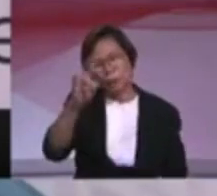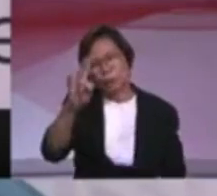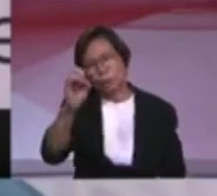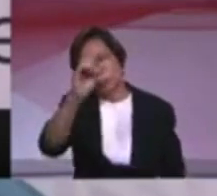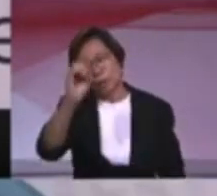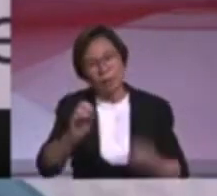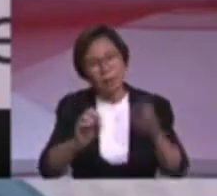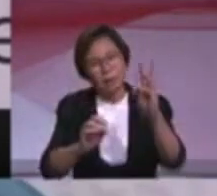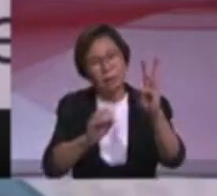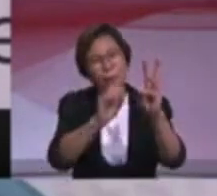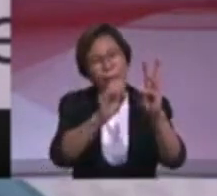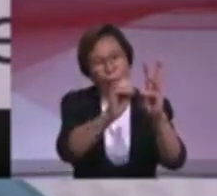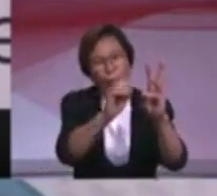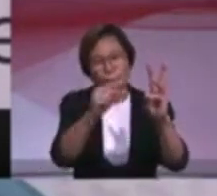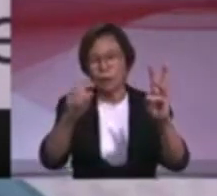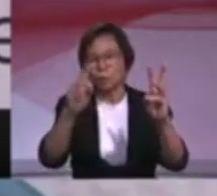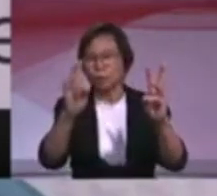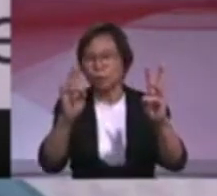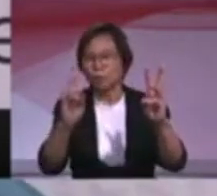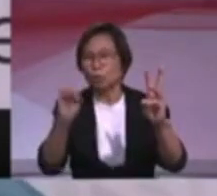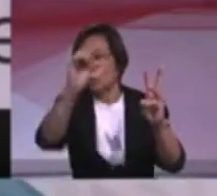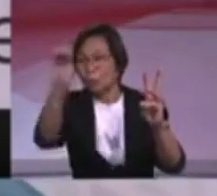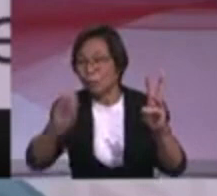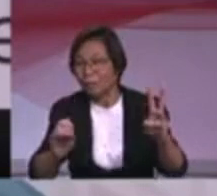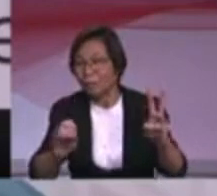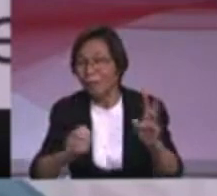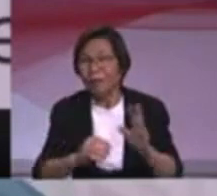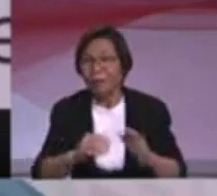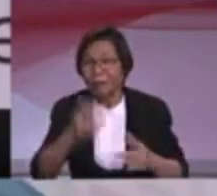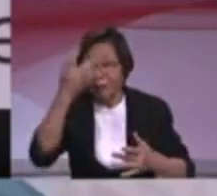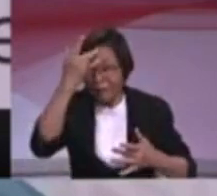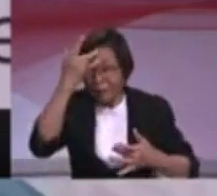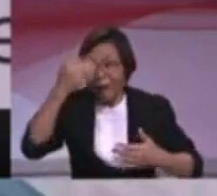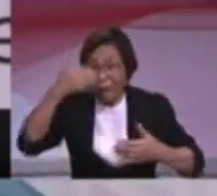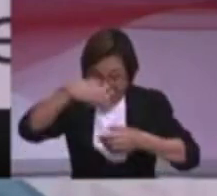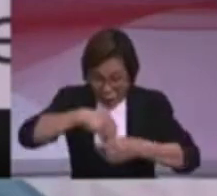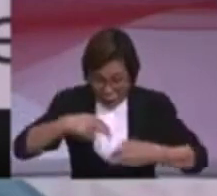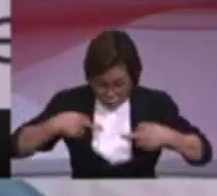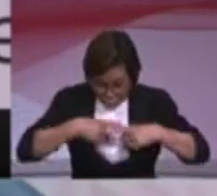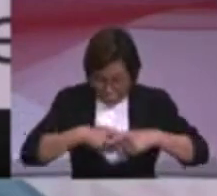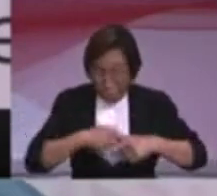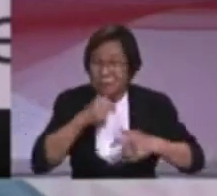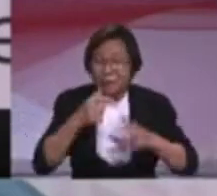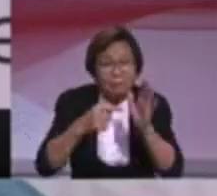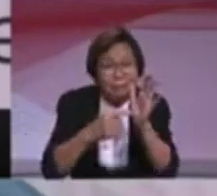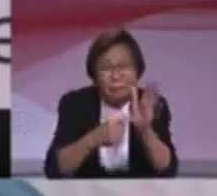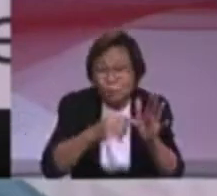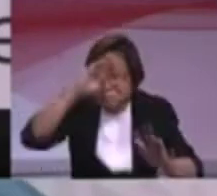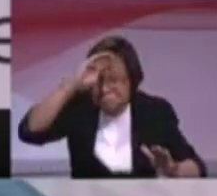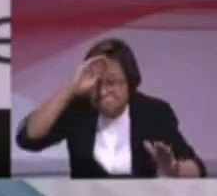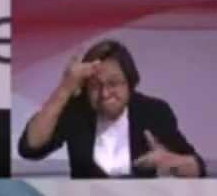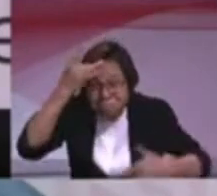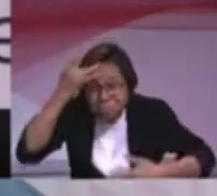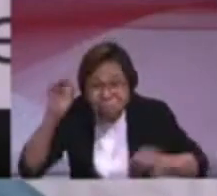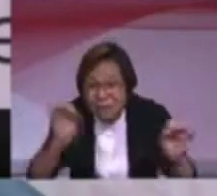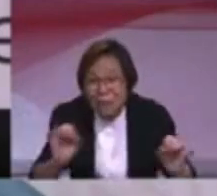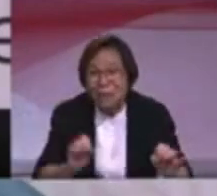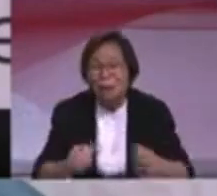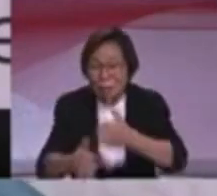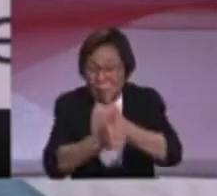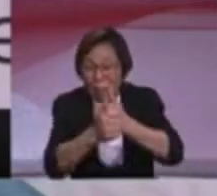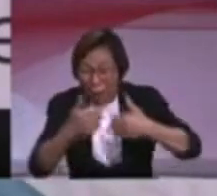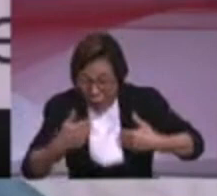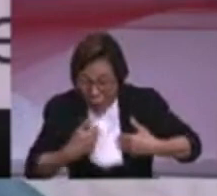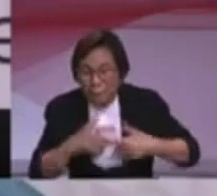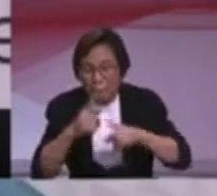60 hingga 70% daripada pembawa tiada gejala, dan ini yang kita bimbangkan. Risiko tetap ada, tetapi Kementerian